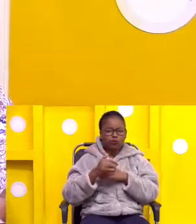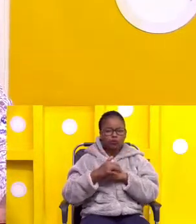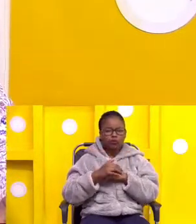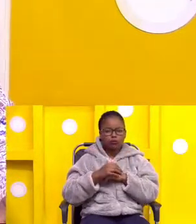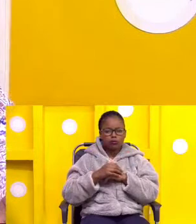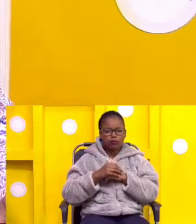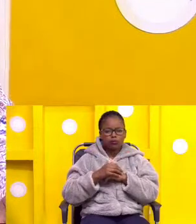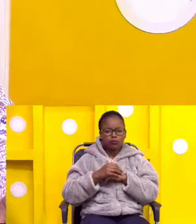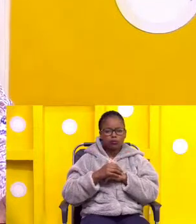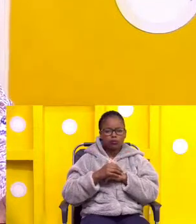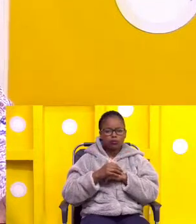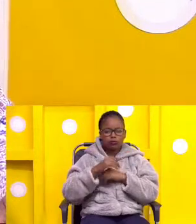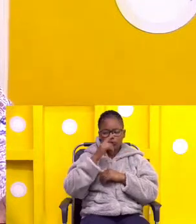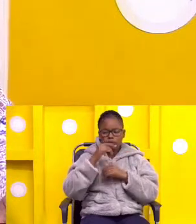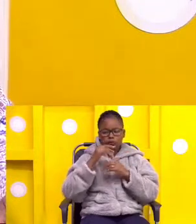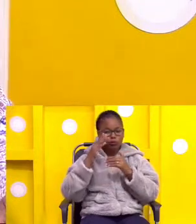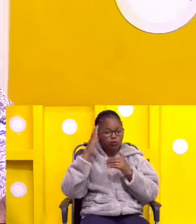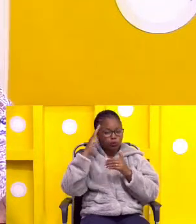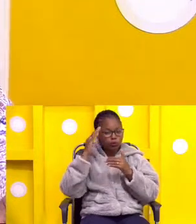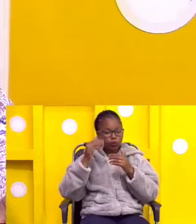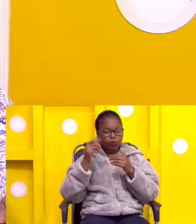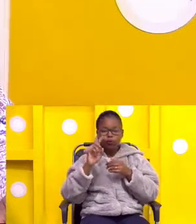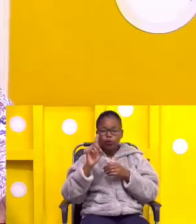tondũ gũtiramenyeka nĩ nakũ